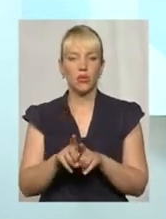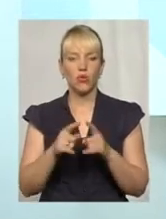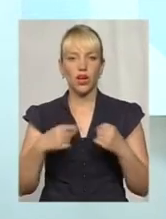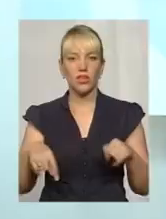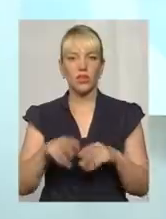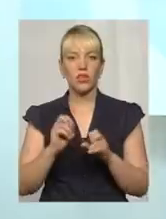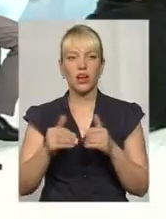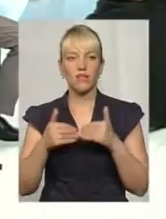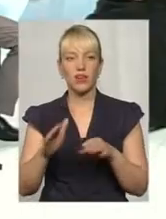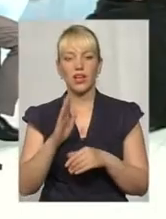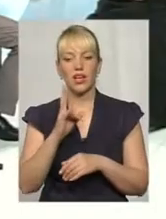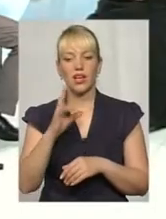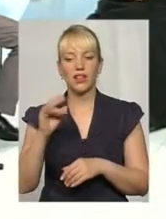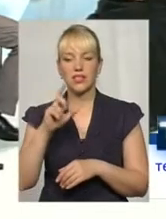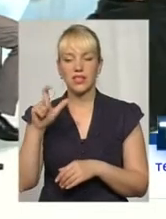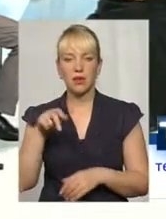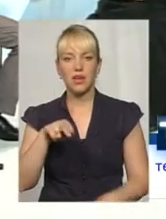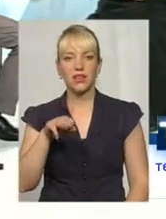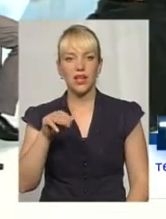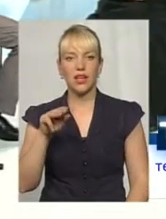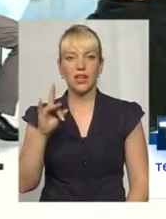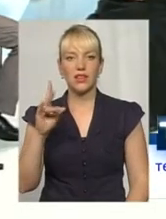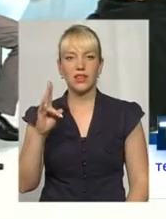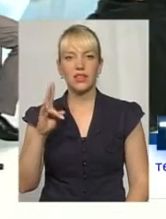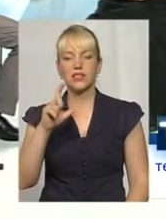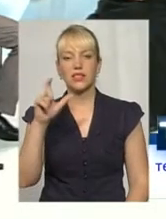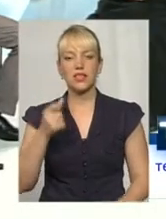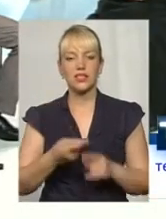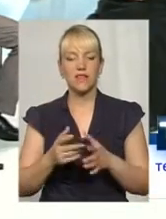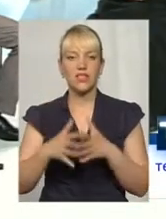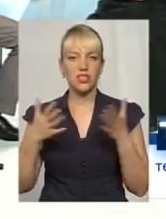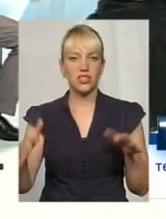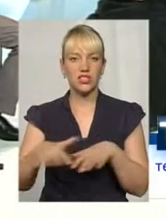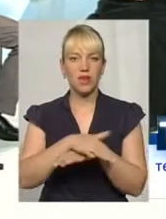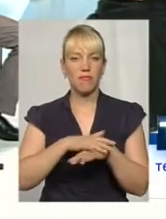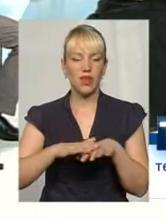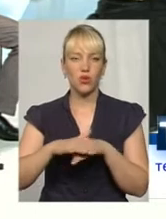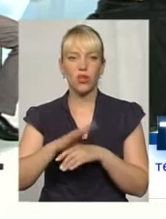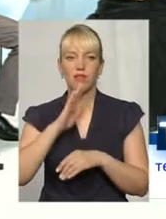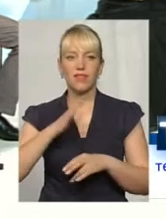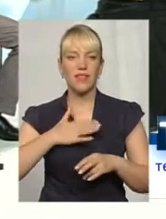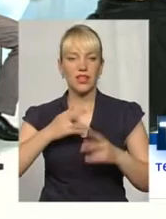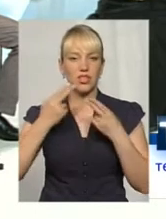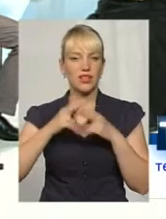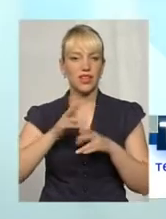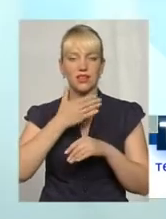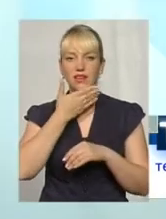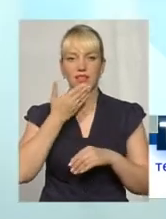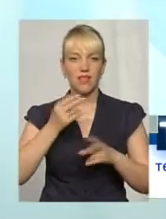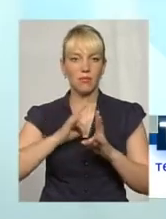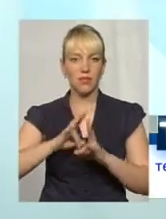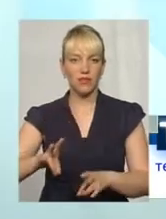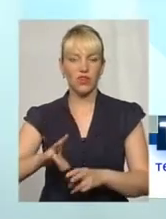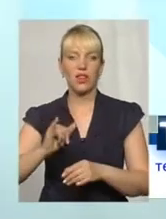як випускники ВНЗ, ПТНЗ. Це величезна маса народу. В наша техніка не підвела, реєстрація